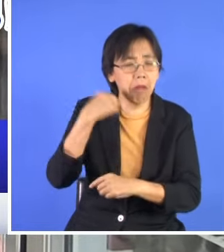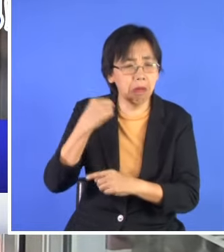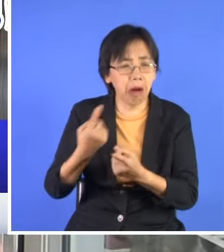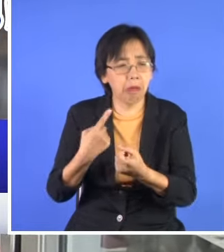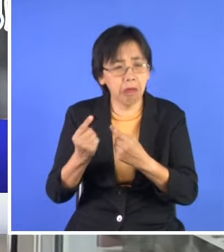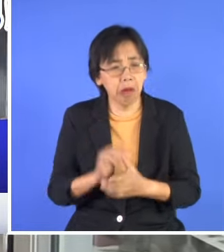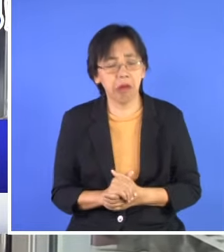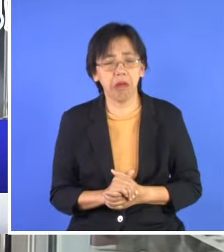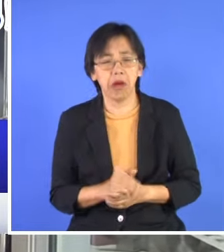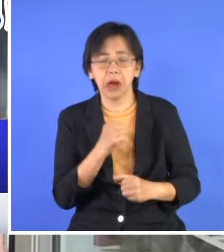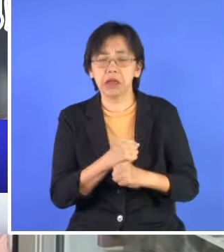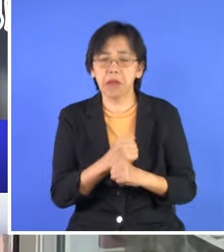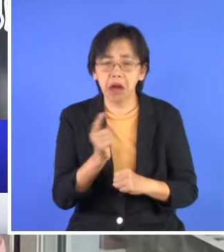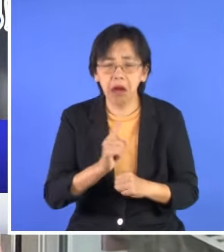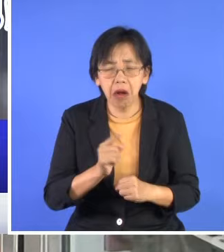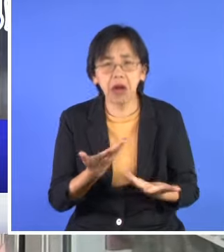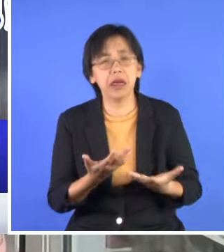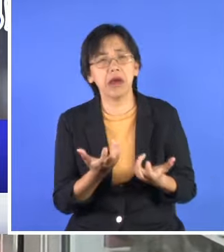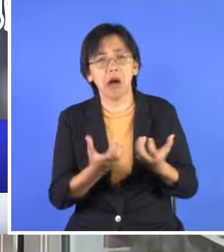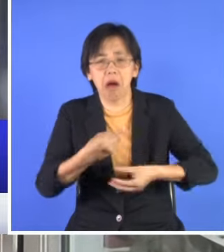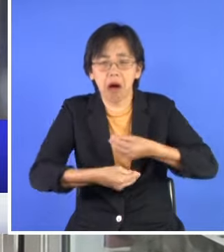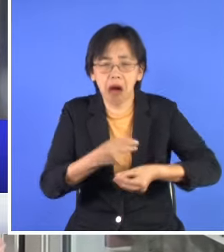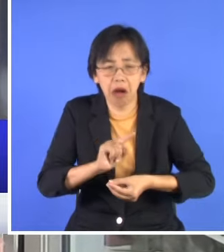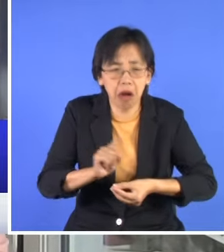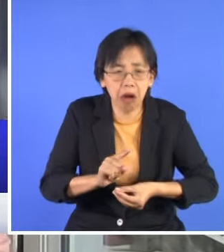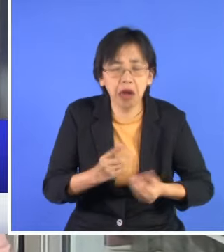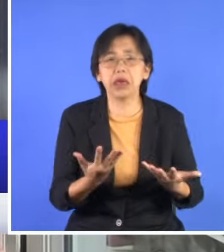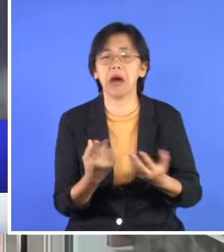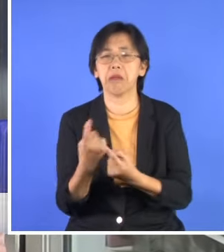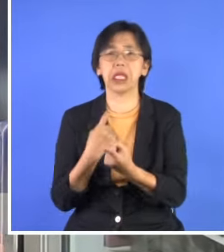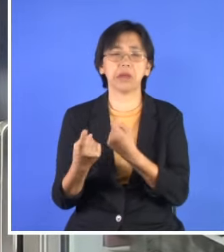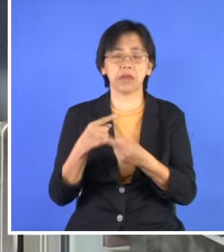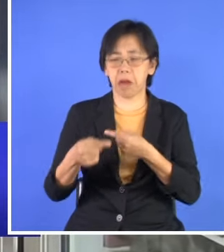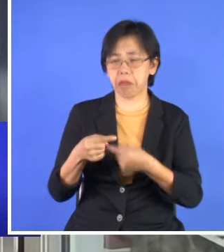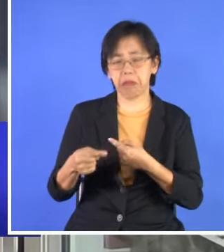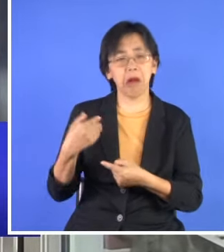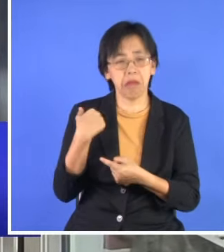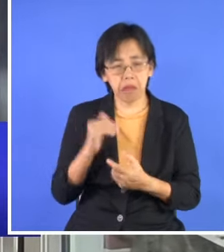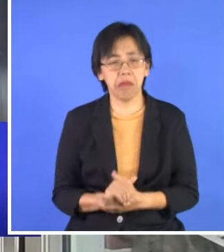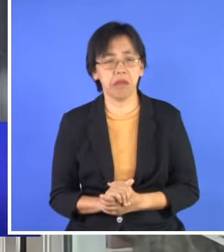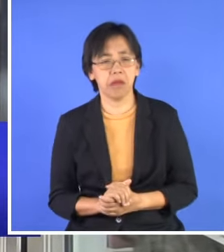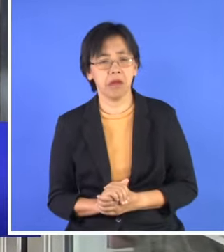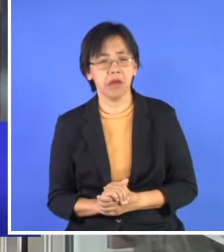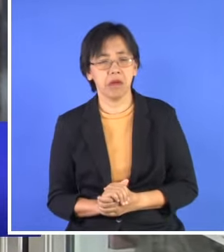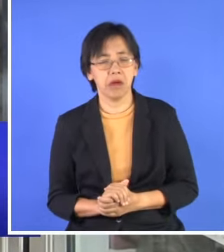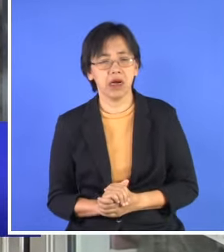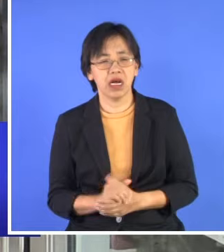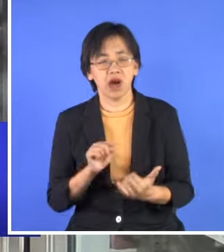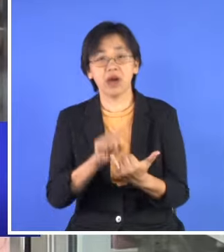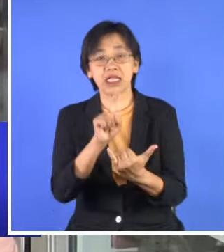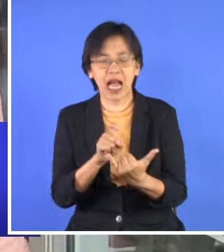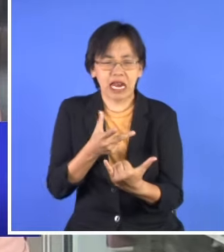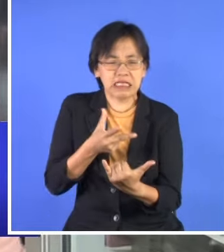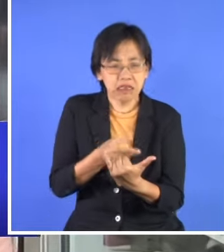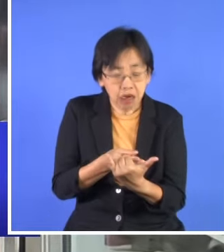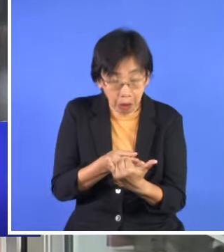เรื่องการทำงานเรื่องการขายสินค้ามีอะไรบ้างเงี้ยค่ะแล้วก็เด่นๆสุดก็จะฉีดยาศพมาถามได้ท